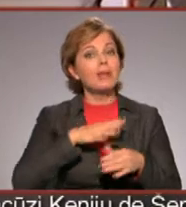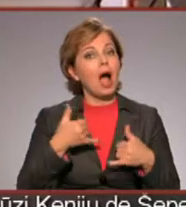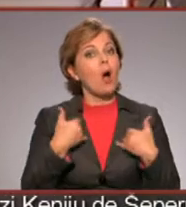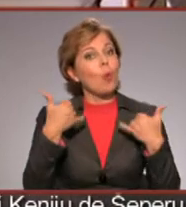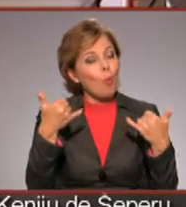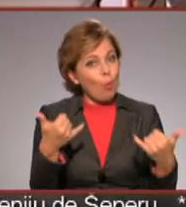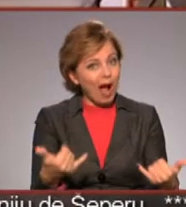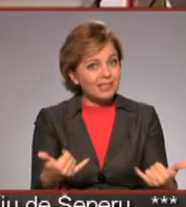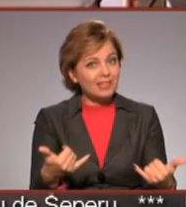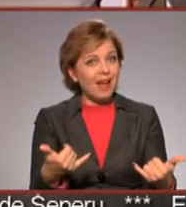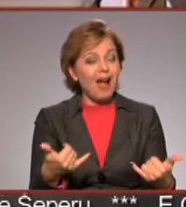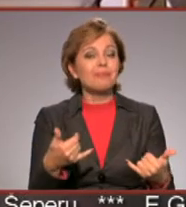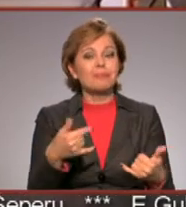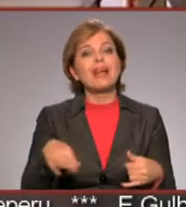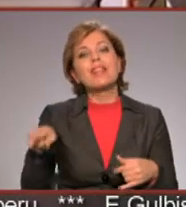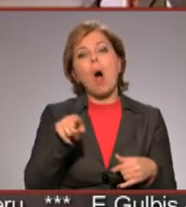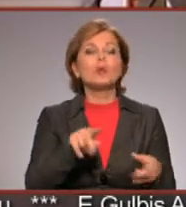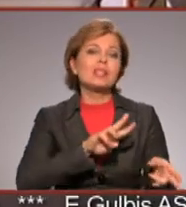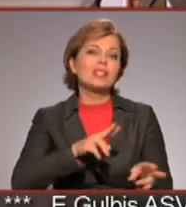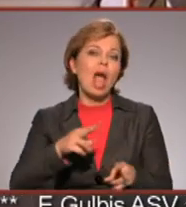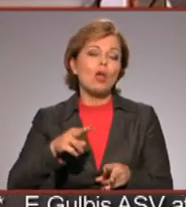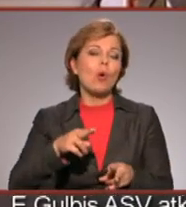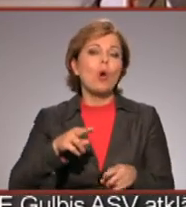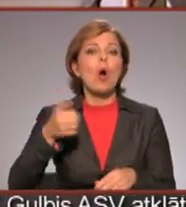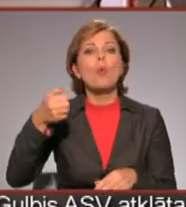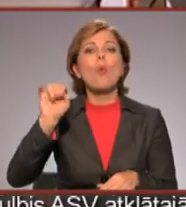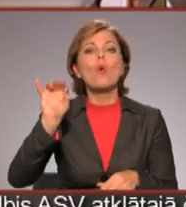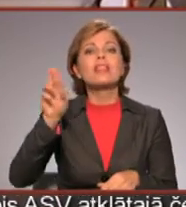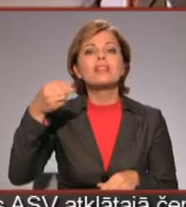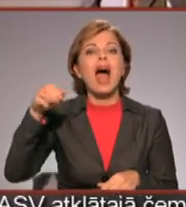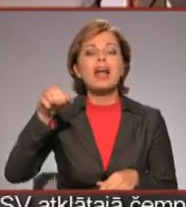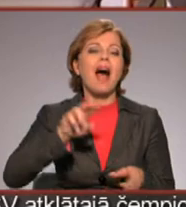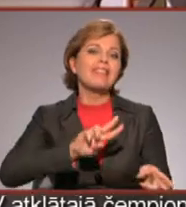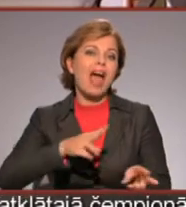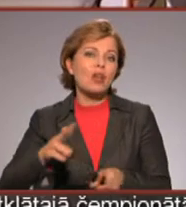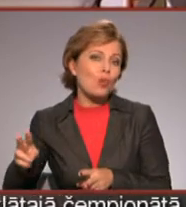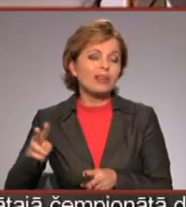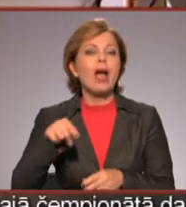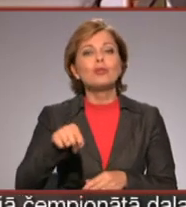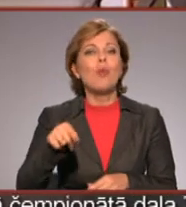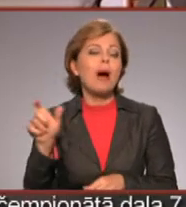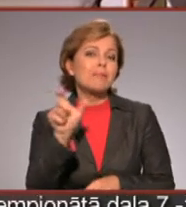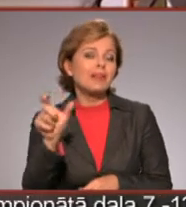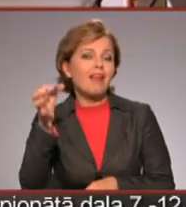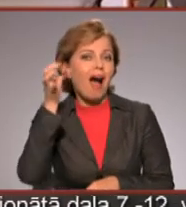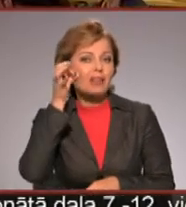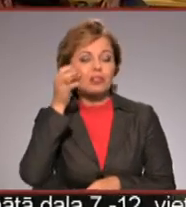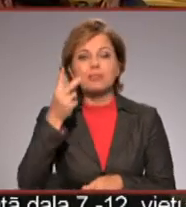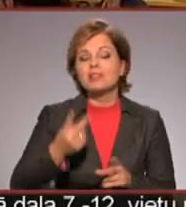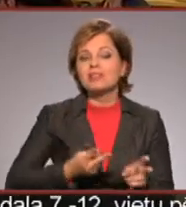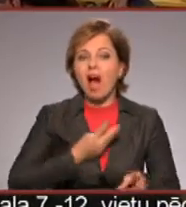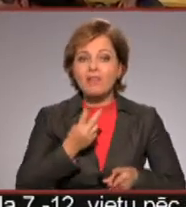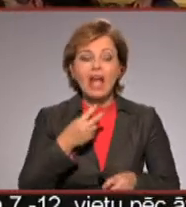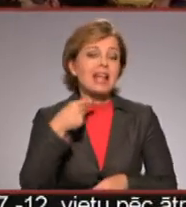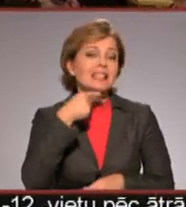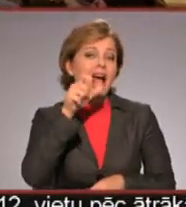to, kā tautsdeju ansambļa Gundek dejotājiem to izdarīt, un to brīdi es atceros, tas bija ārkārtīgi saviņojoši.